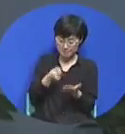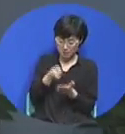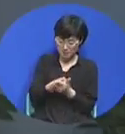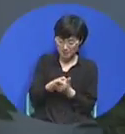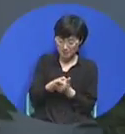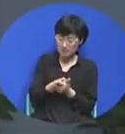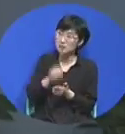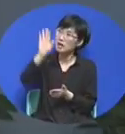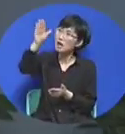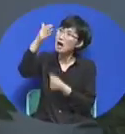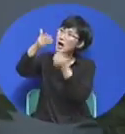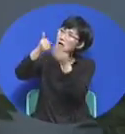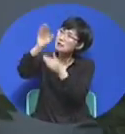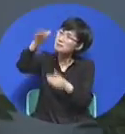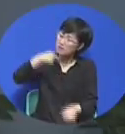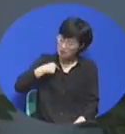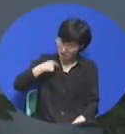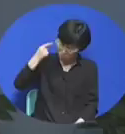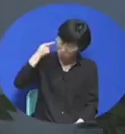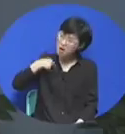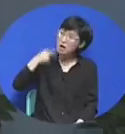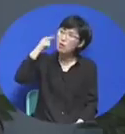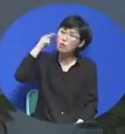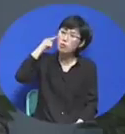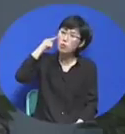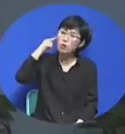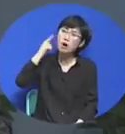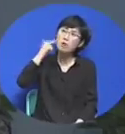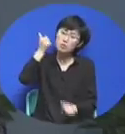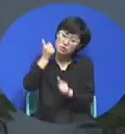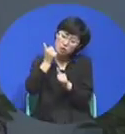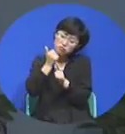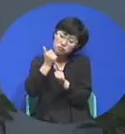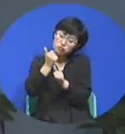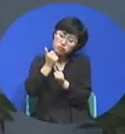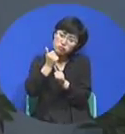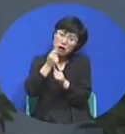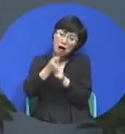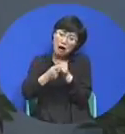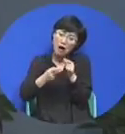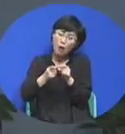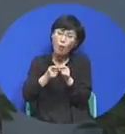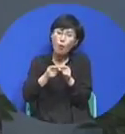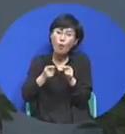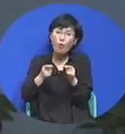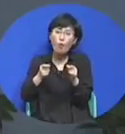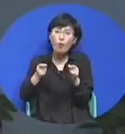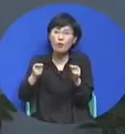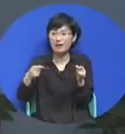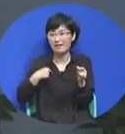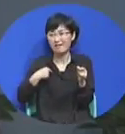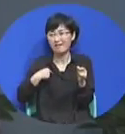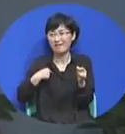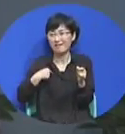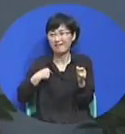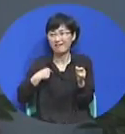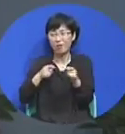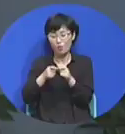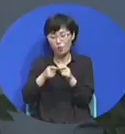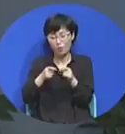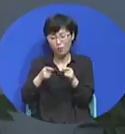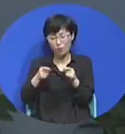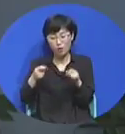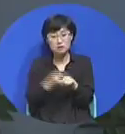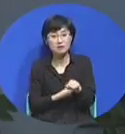내가 왜 이랬습니까? 말했어요. God, why am I like this? 내가 부교역자 오래 하다 보니까요. 이상한 습관이 생겼어요. I was an assistant pastor for a very long time and I began to